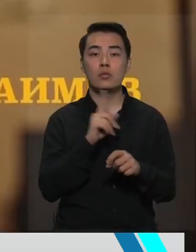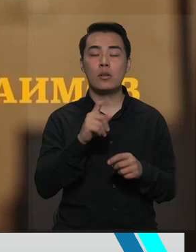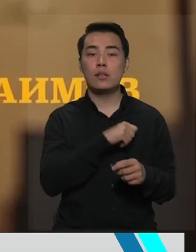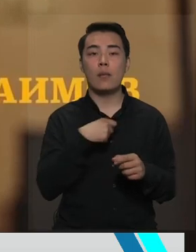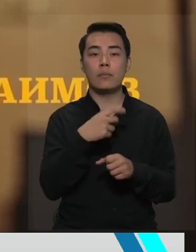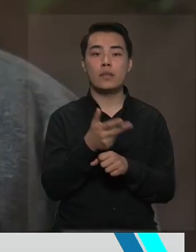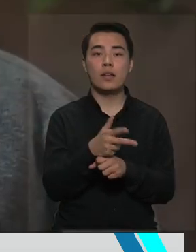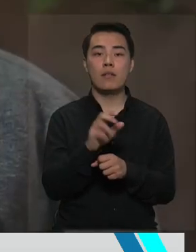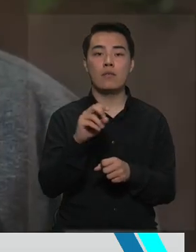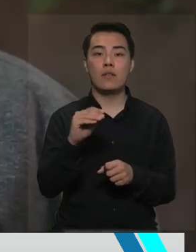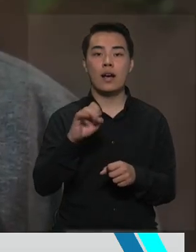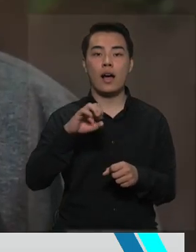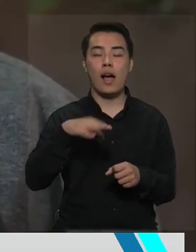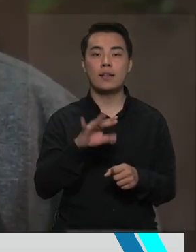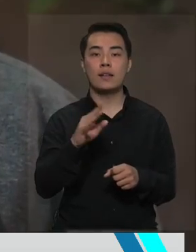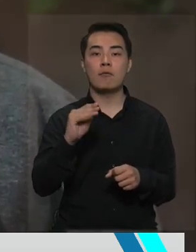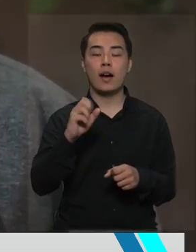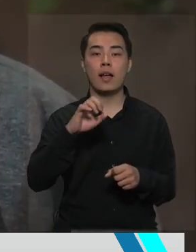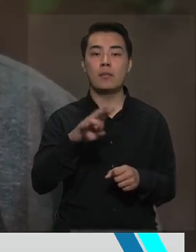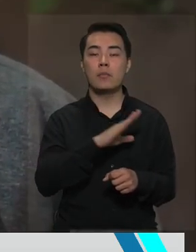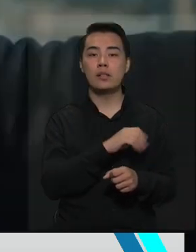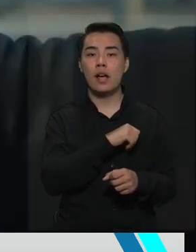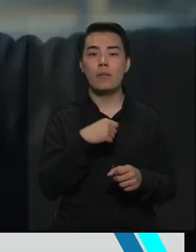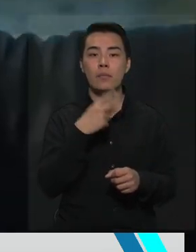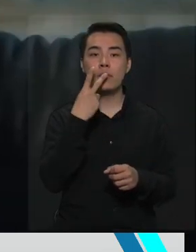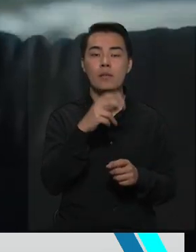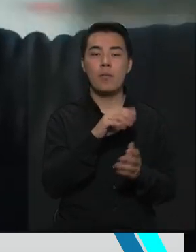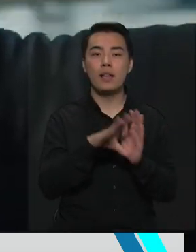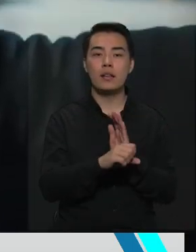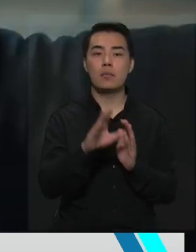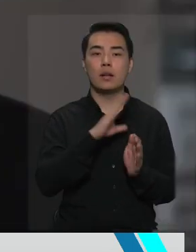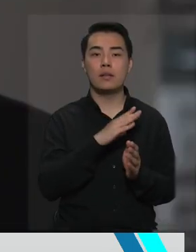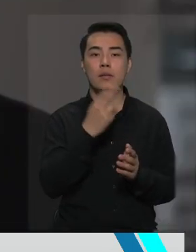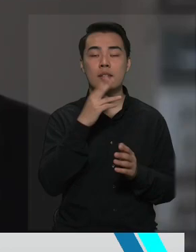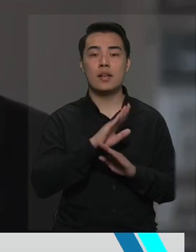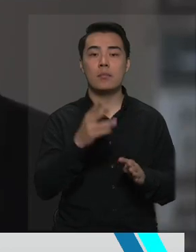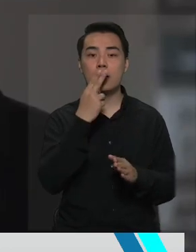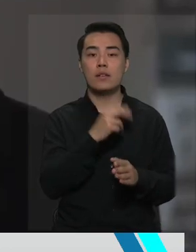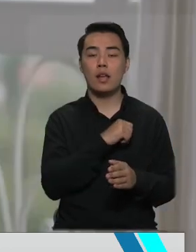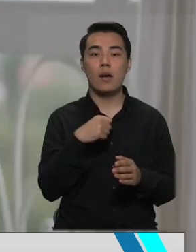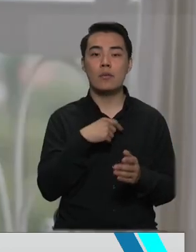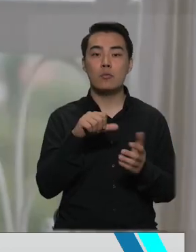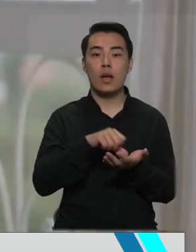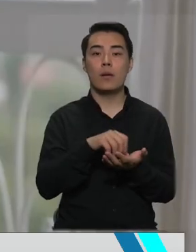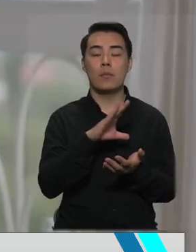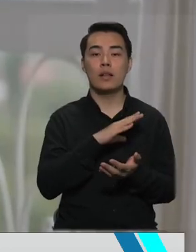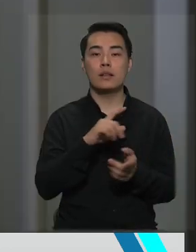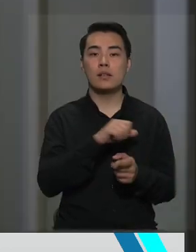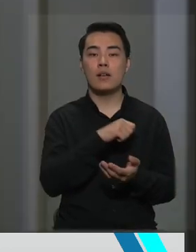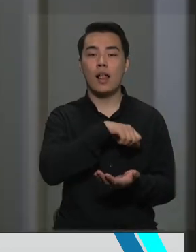кинематографии фархата абдраимова и Вахтанга Кикабидзе эта картина стала последней непривычным для себя амплуа выступил исполнитель